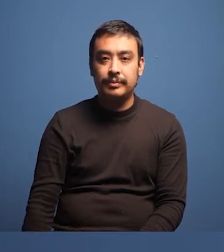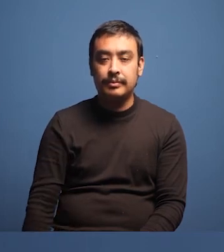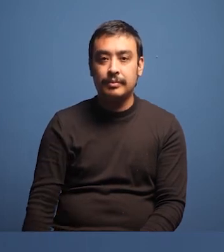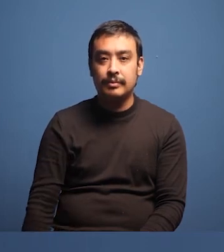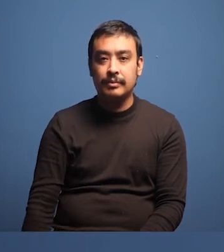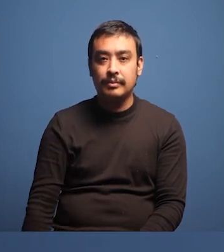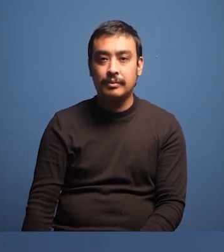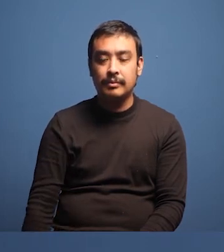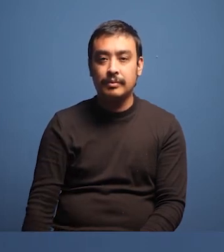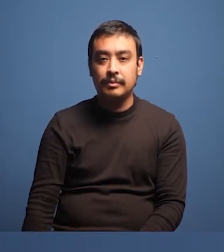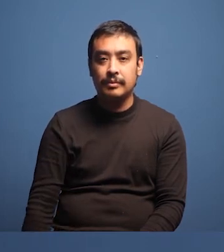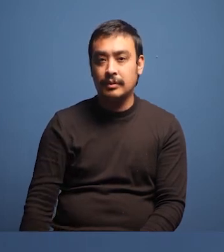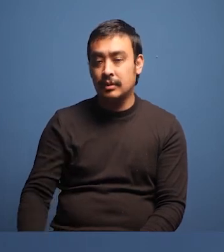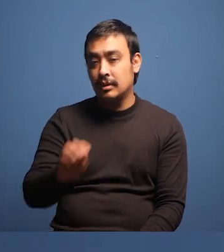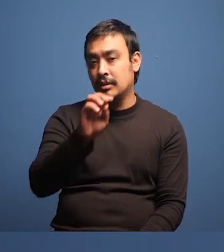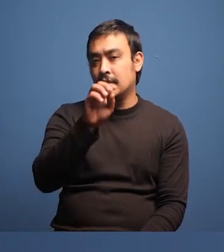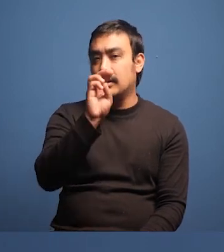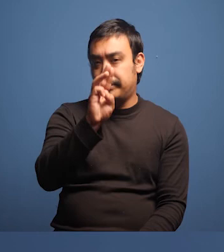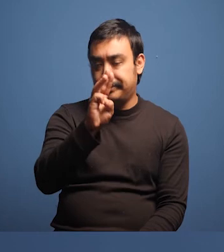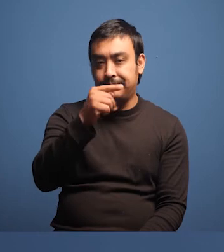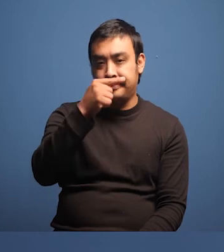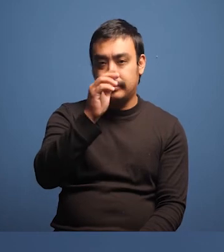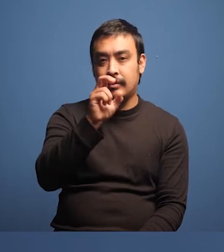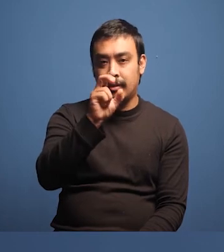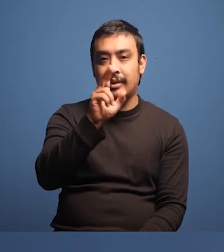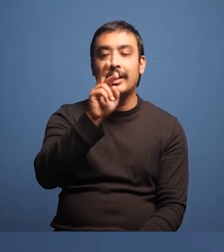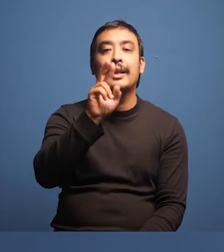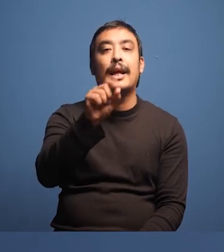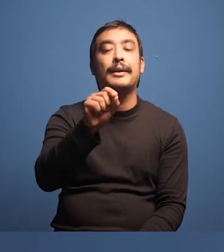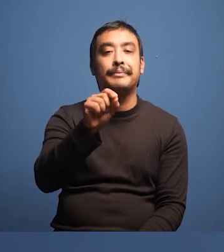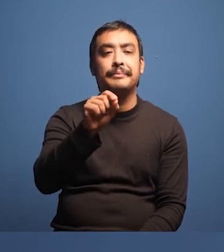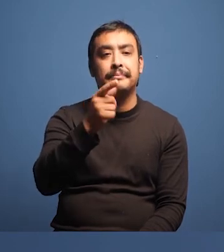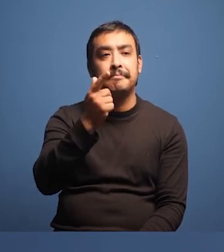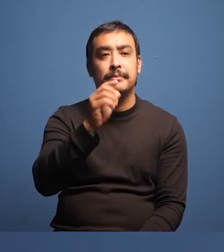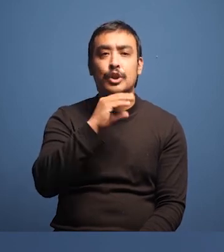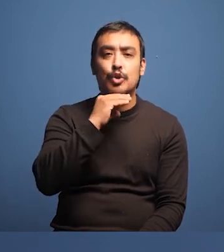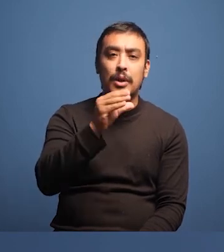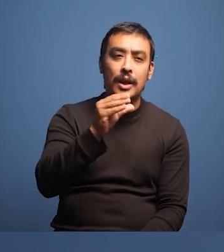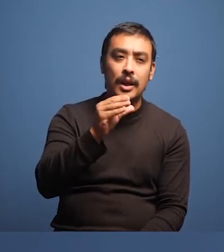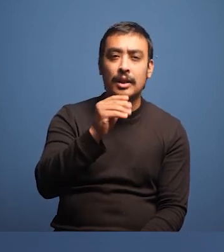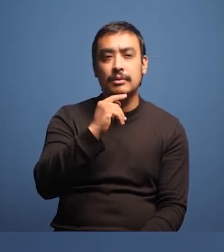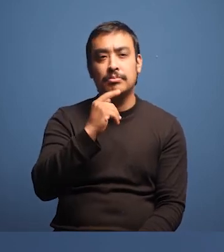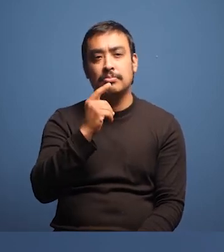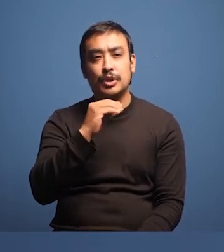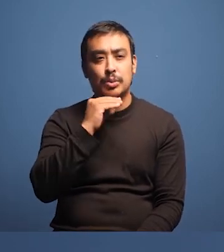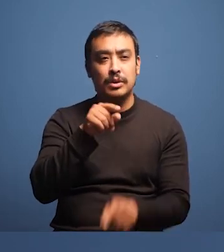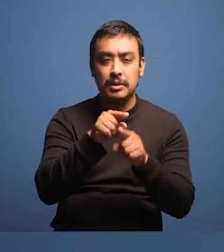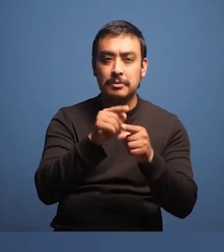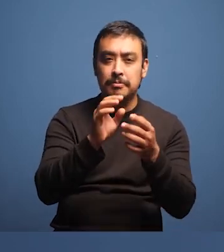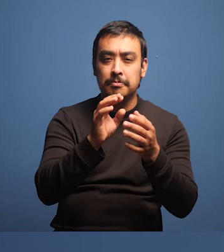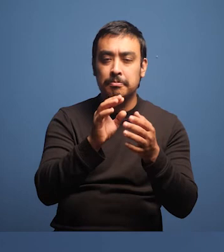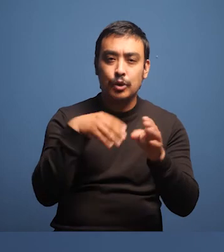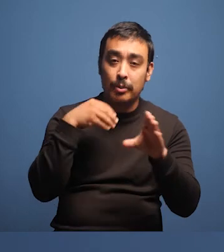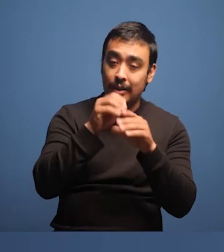सो मन्दिरा तपाईँ त एउटा युथ आइकन पनि भइसक्नु भएको छ, डिफ्रेन्ट प्लेटफर्म्सहरूमा चाहिँ युथहरूसँग इन्भल्भ भइराख्नुहुन्छ।